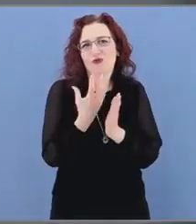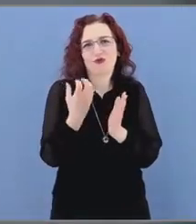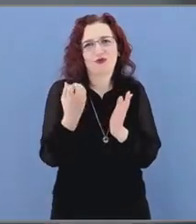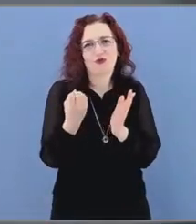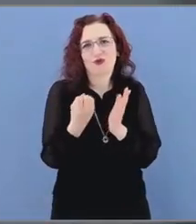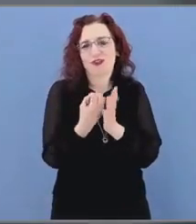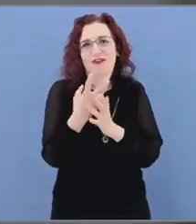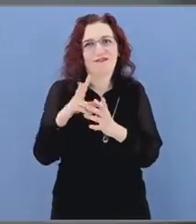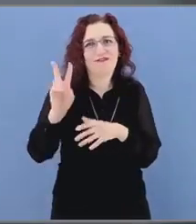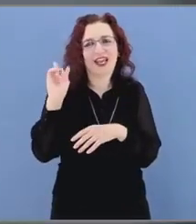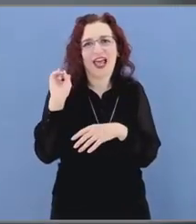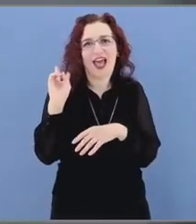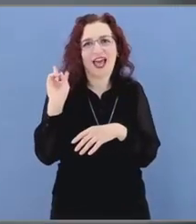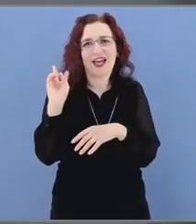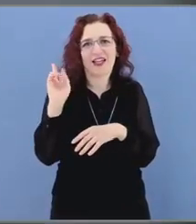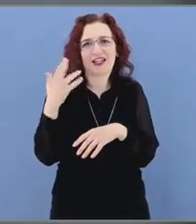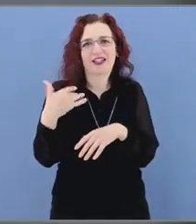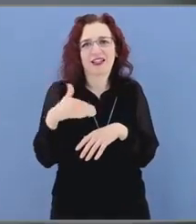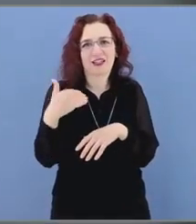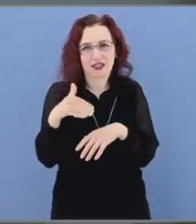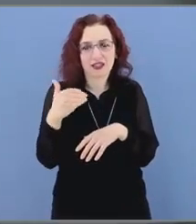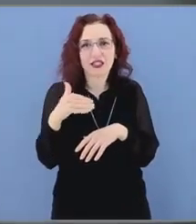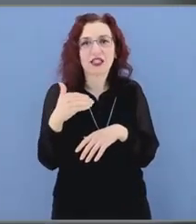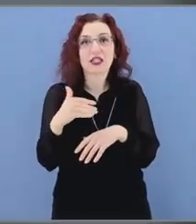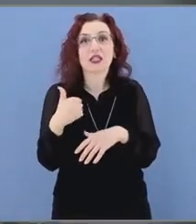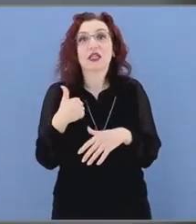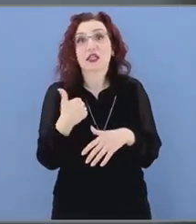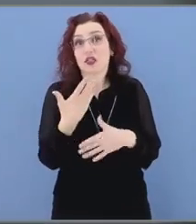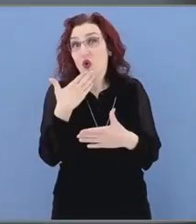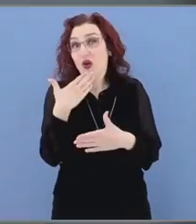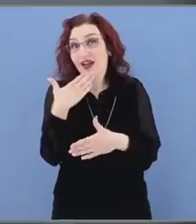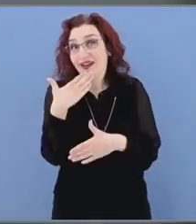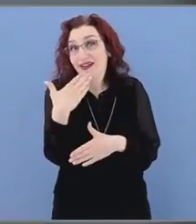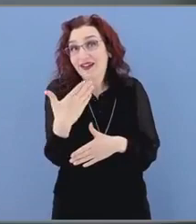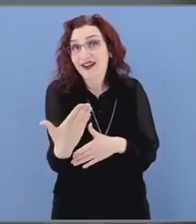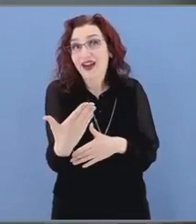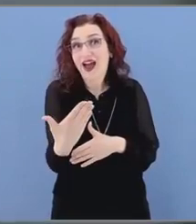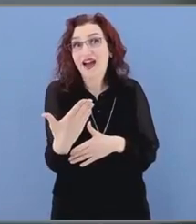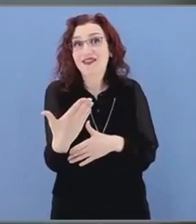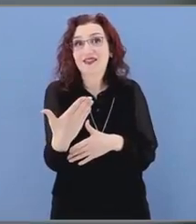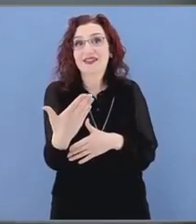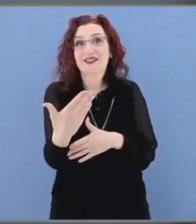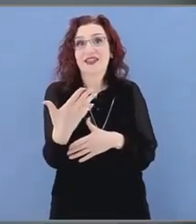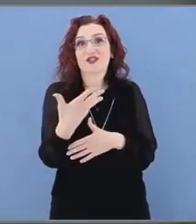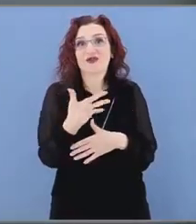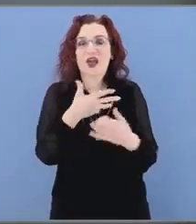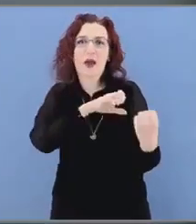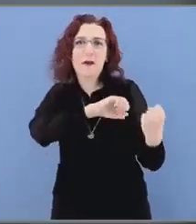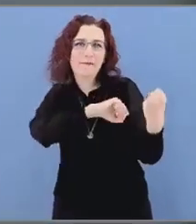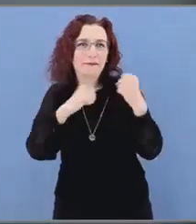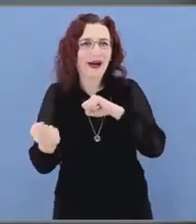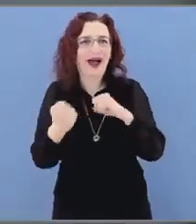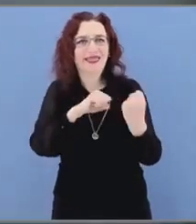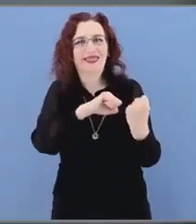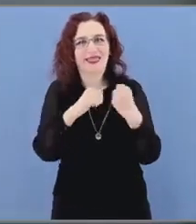Laica, e io ti ringrazio per sostenere tutte le nostre battaglie e per il servizio che fai anche nell'informazione, per la tua battaglia che fai